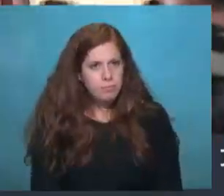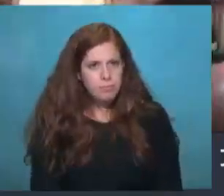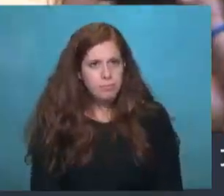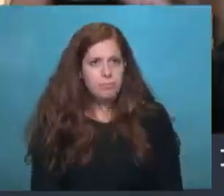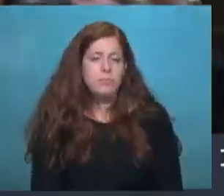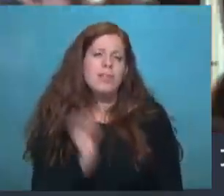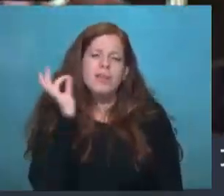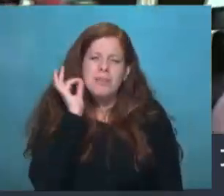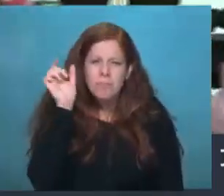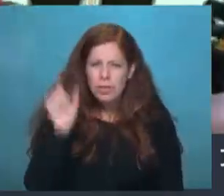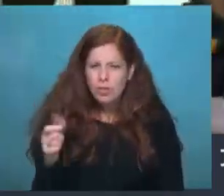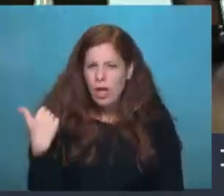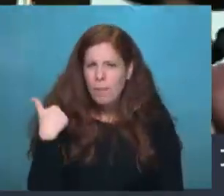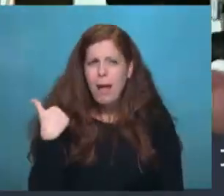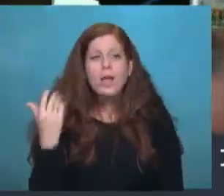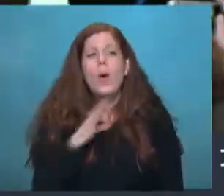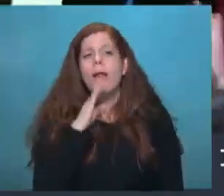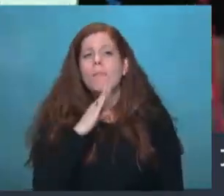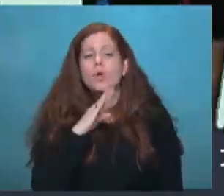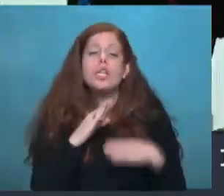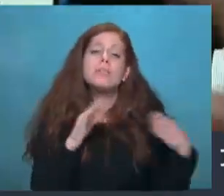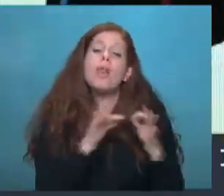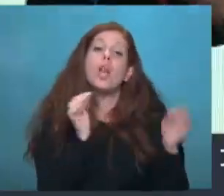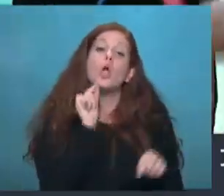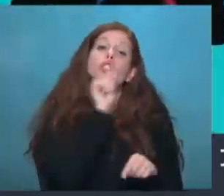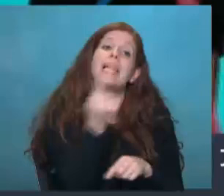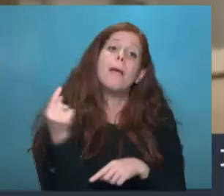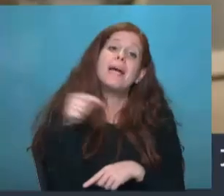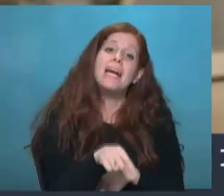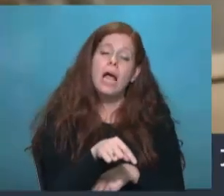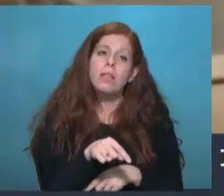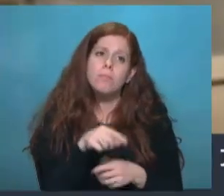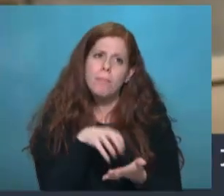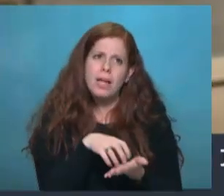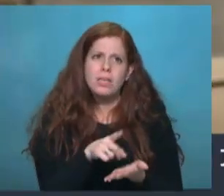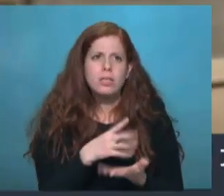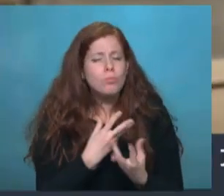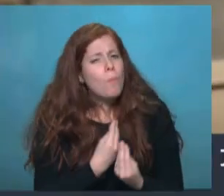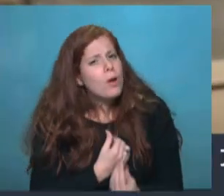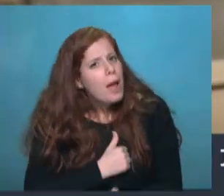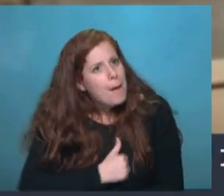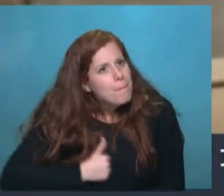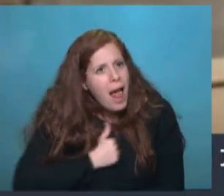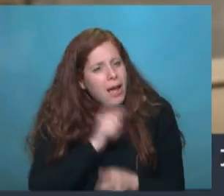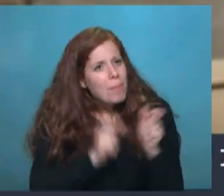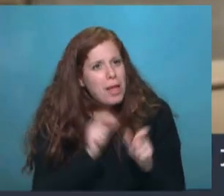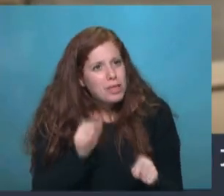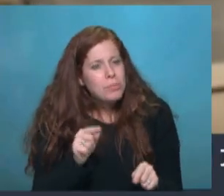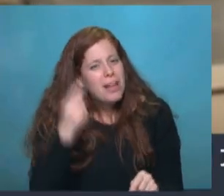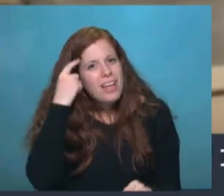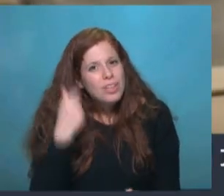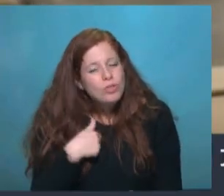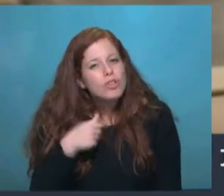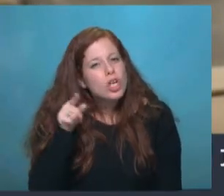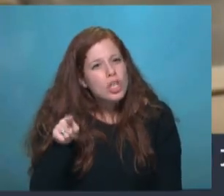מישהי אמרה לי, כל הבעיות של השמאל התחילו שאתם הגעתם למחנה הזה. יש בי המון חמלה כלפי האנשים האלה. כי אני חושבת